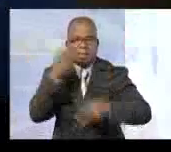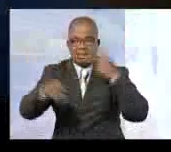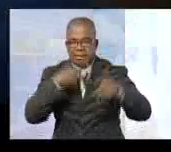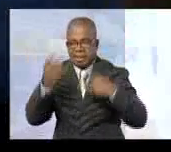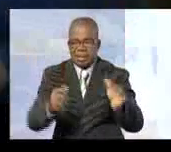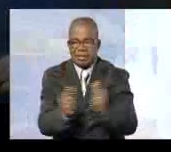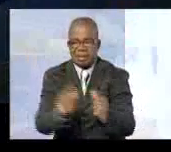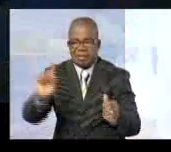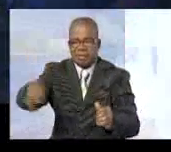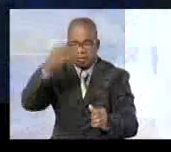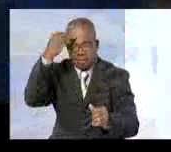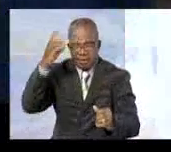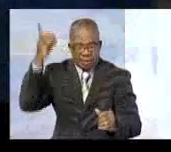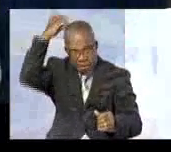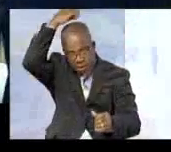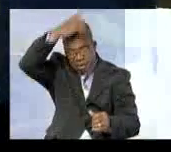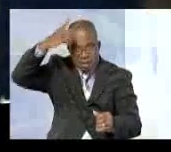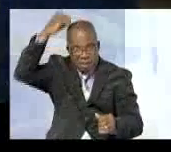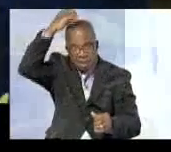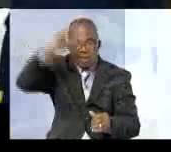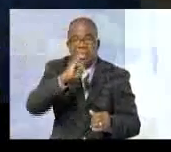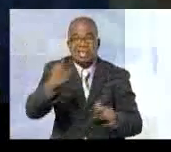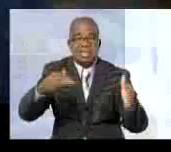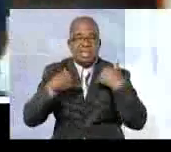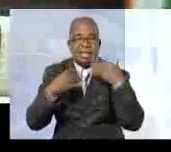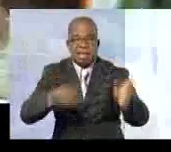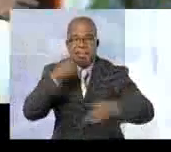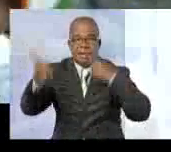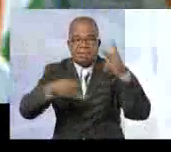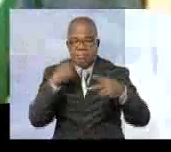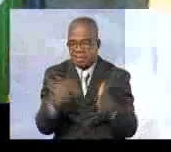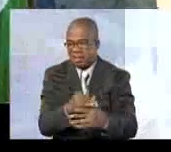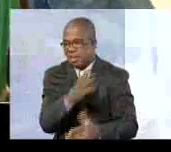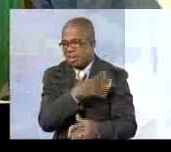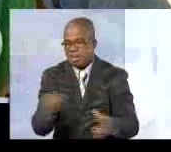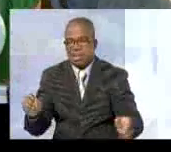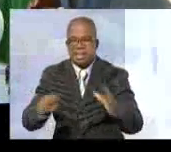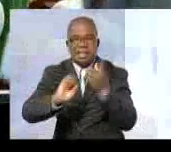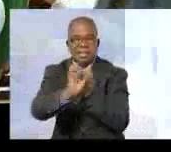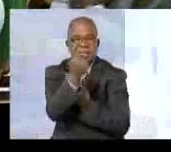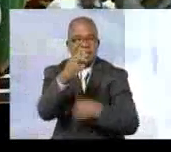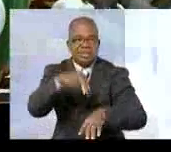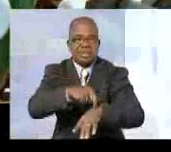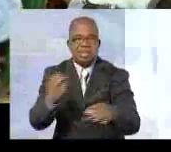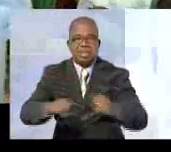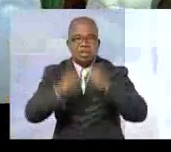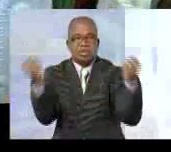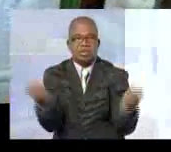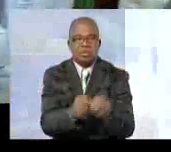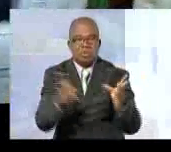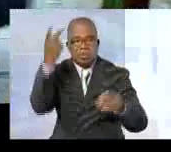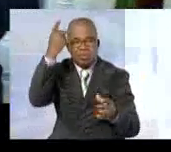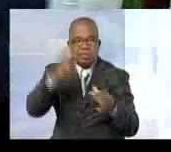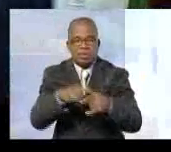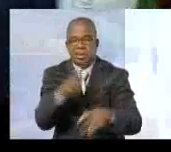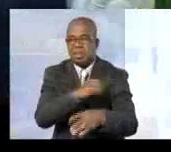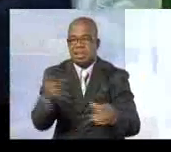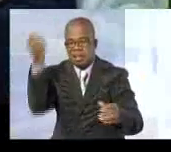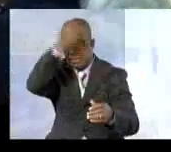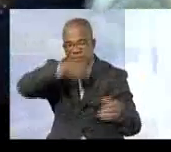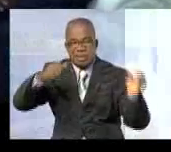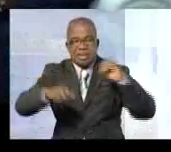Kablan-Duncan, avec qui il a échangé sur la situation sociopolitique en Afrique de l'Ouest et surtout sur le cas du Mali. Nous avons beaucoup